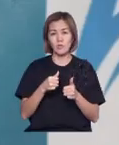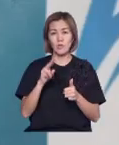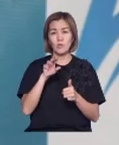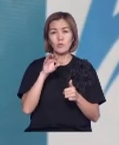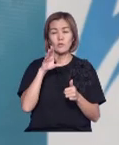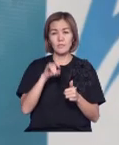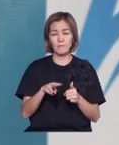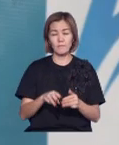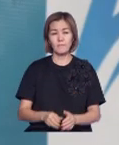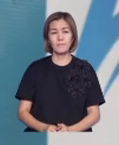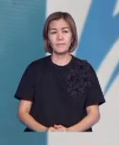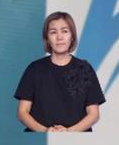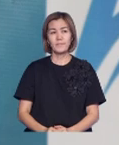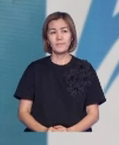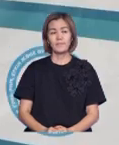Досым Нуркабыл.